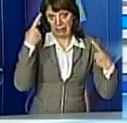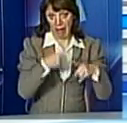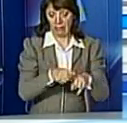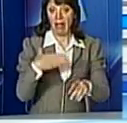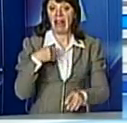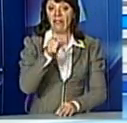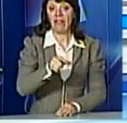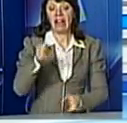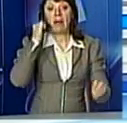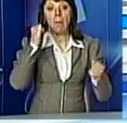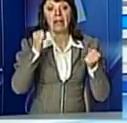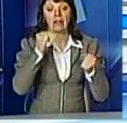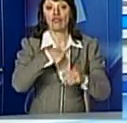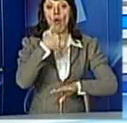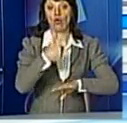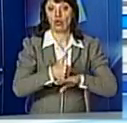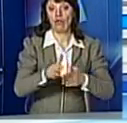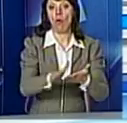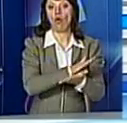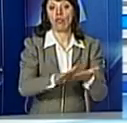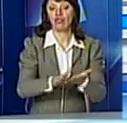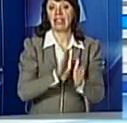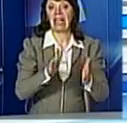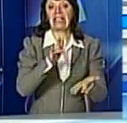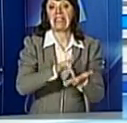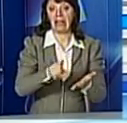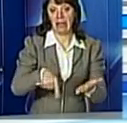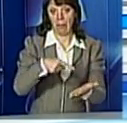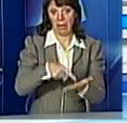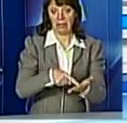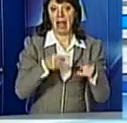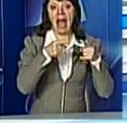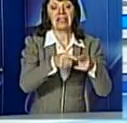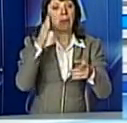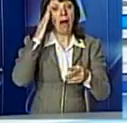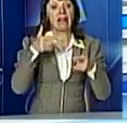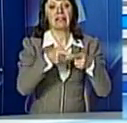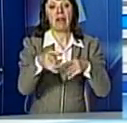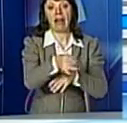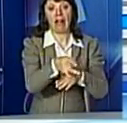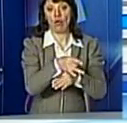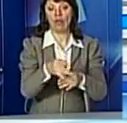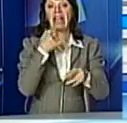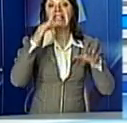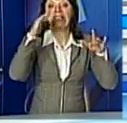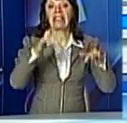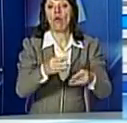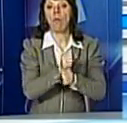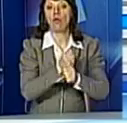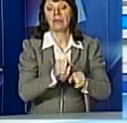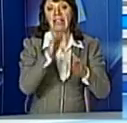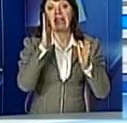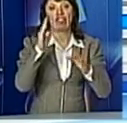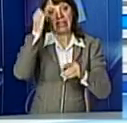однак львів'яни біткаються в основному розчищають лише центр міста а спальні райони позбуваються снігу лише завдяки